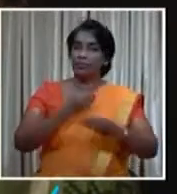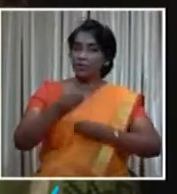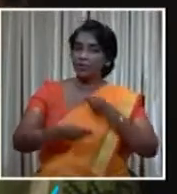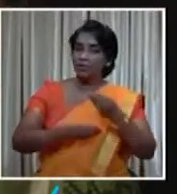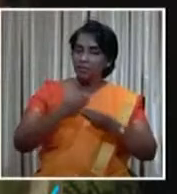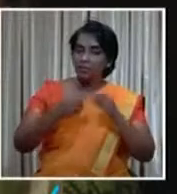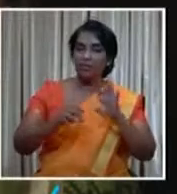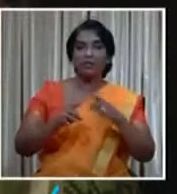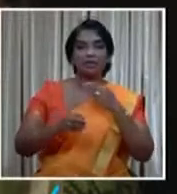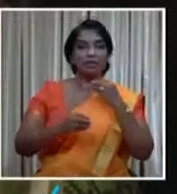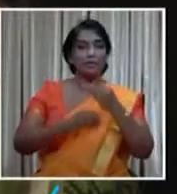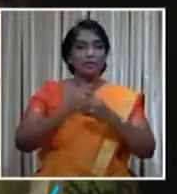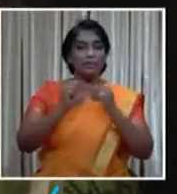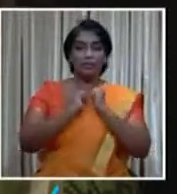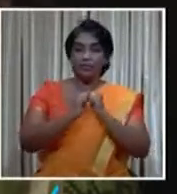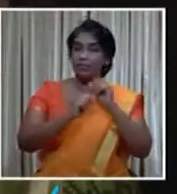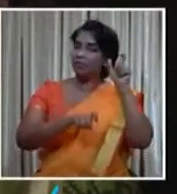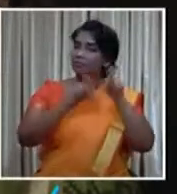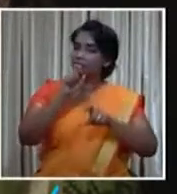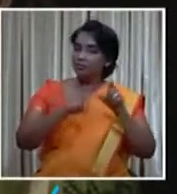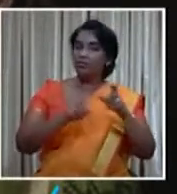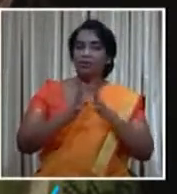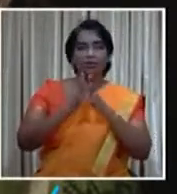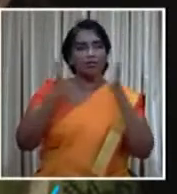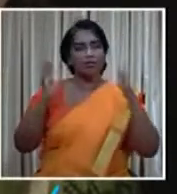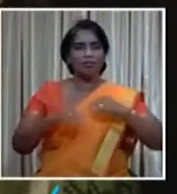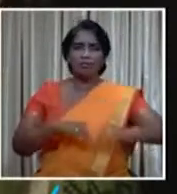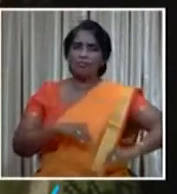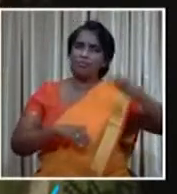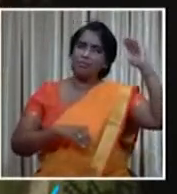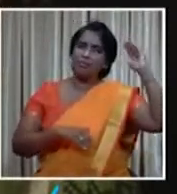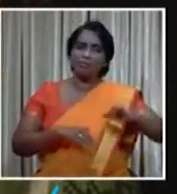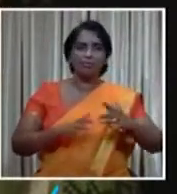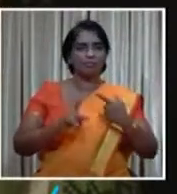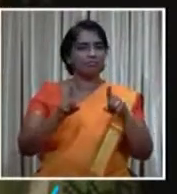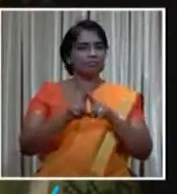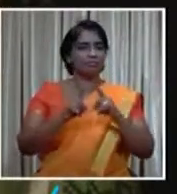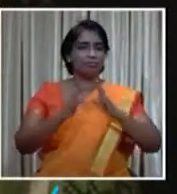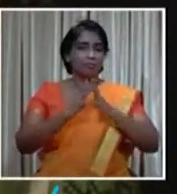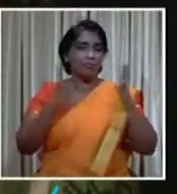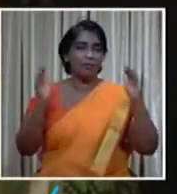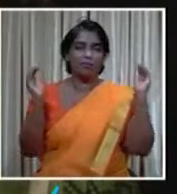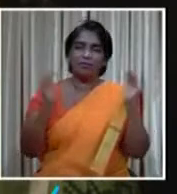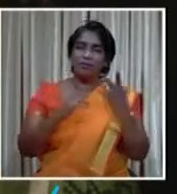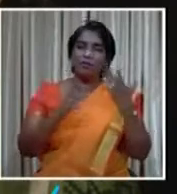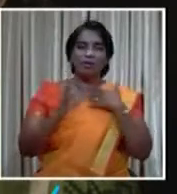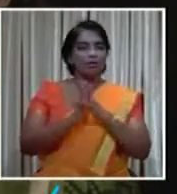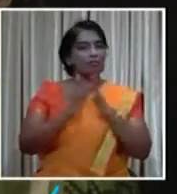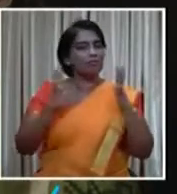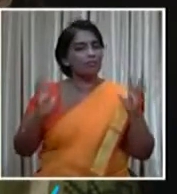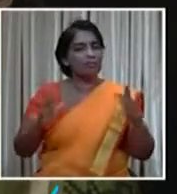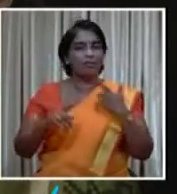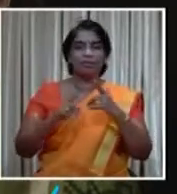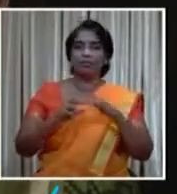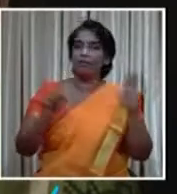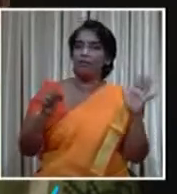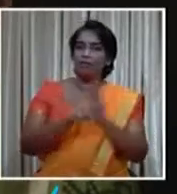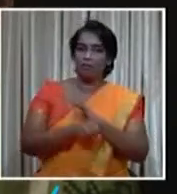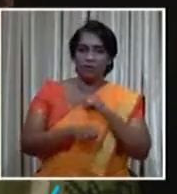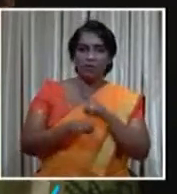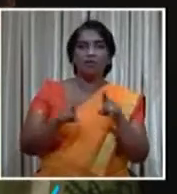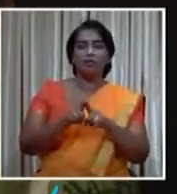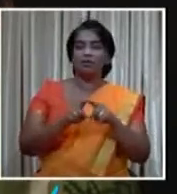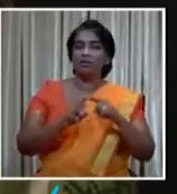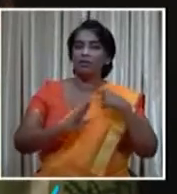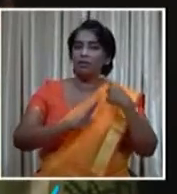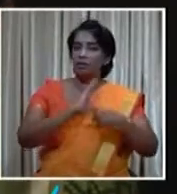ව්‍යාපාරිකයින් සහ ව්‍යවසායකයින් ලොකු කුඩා භේදයකින් තොරව හැකි උපරිම අයුරින්